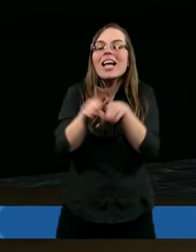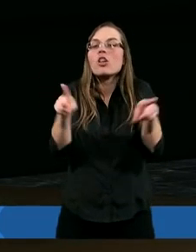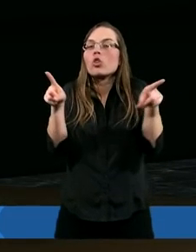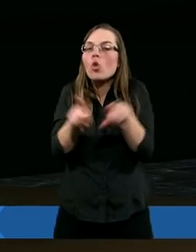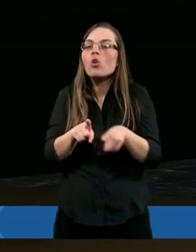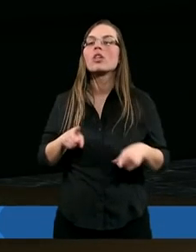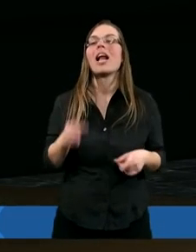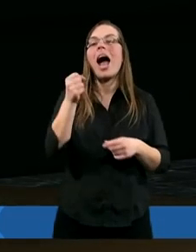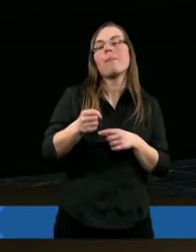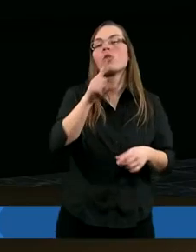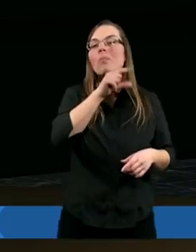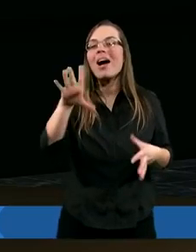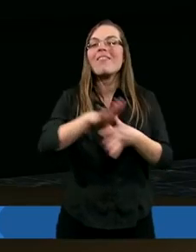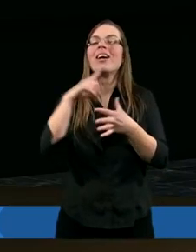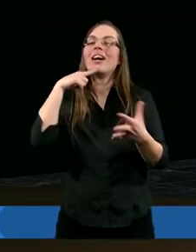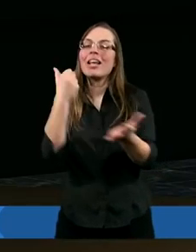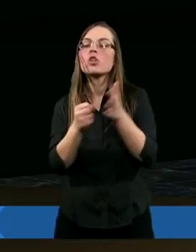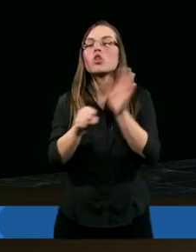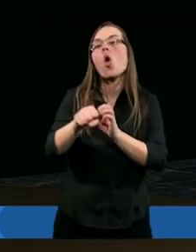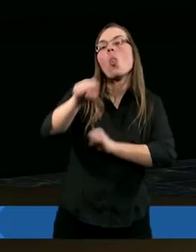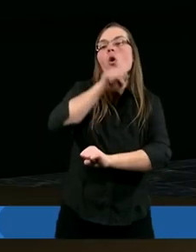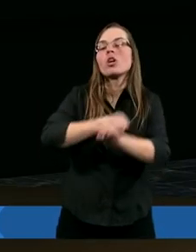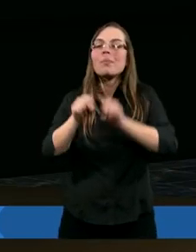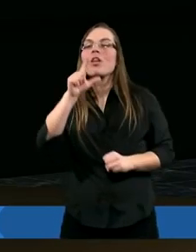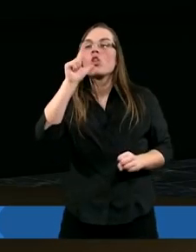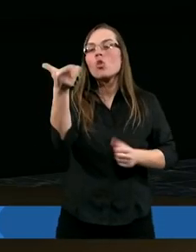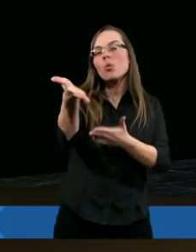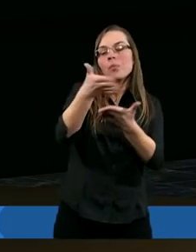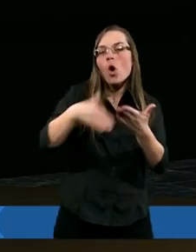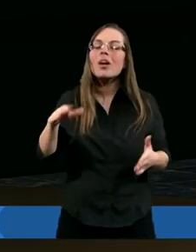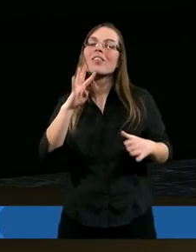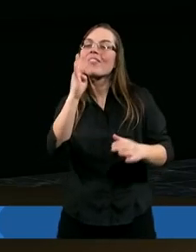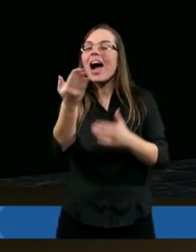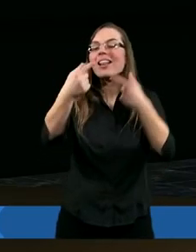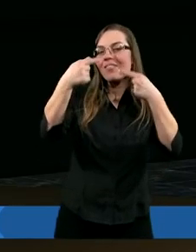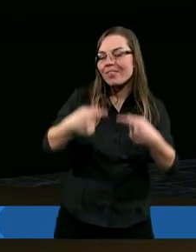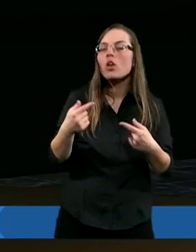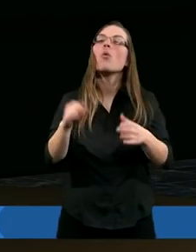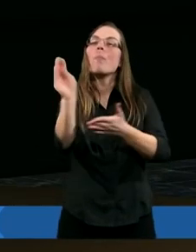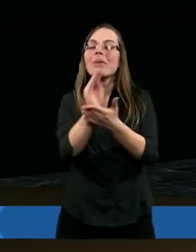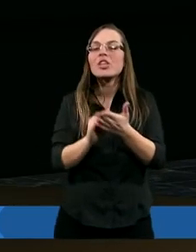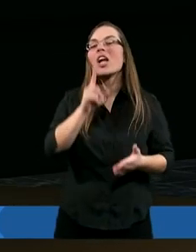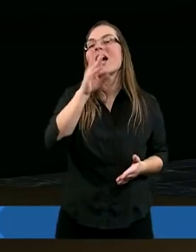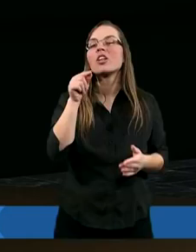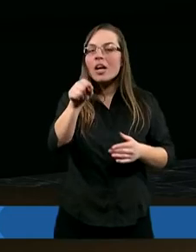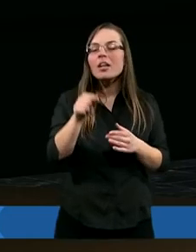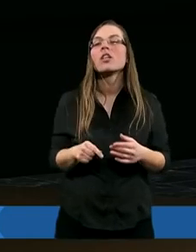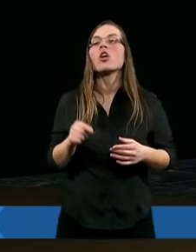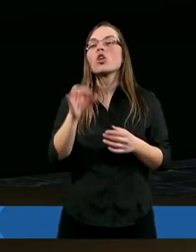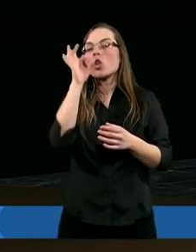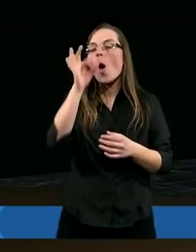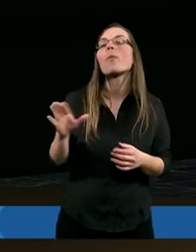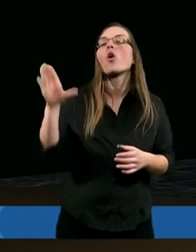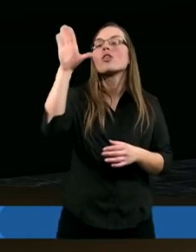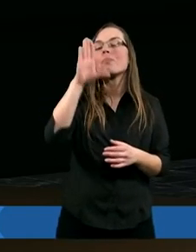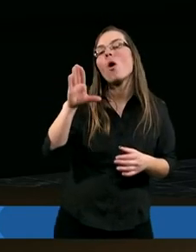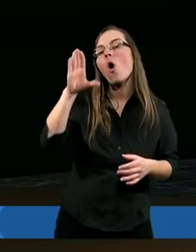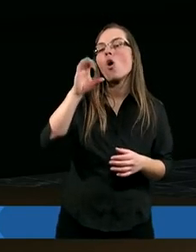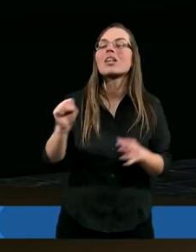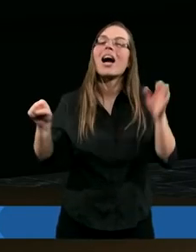jednocześnie apostoł Paweł w liście do Rzymian w drugim rozdziale i w czwartym wierszu pisze, że to dobroć